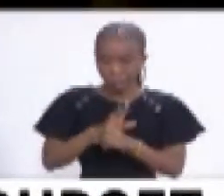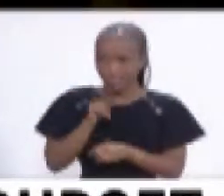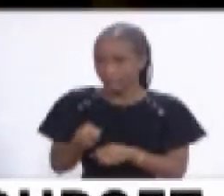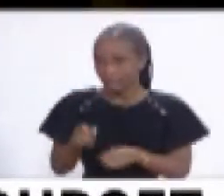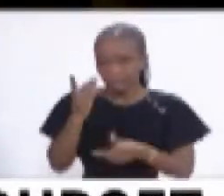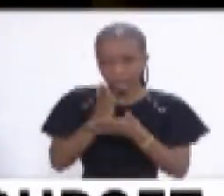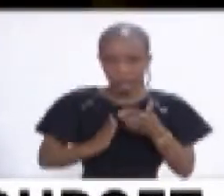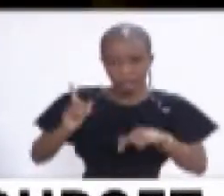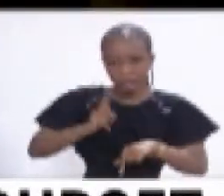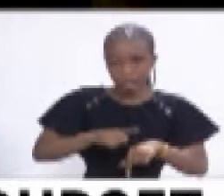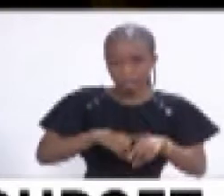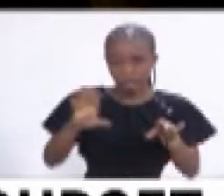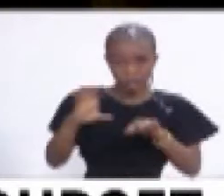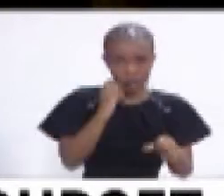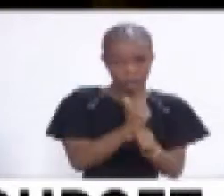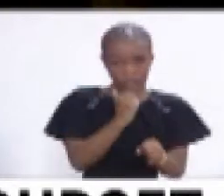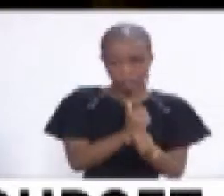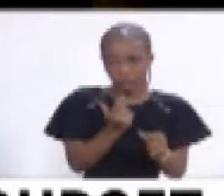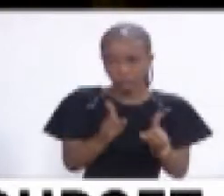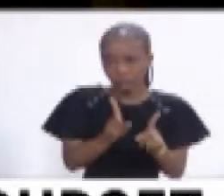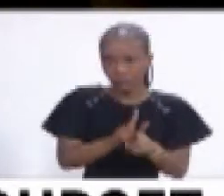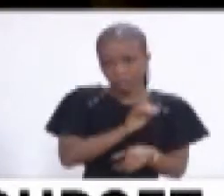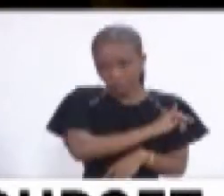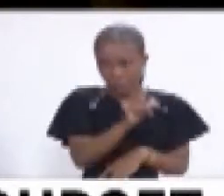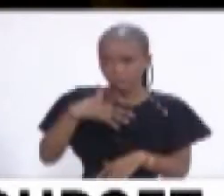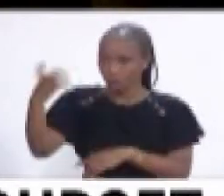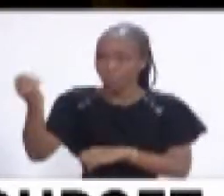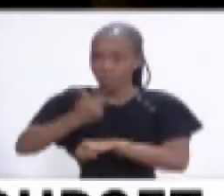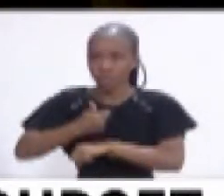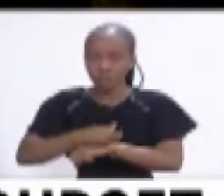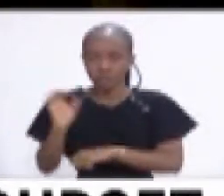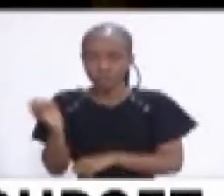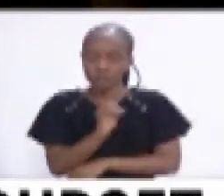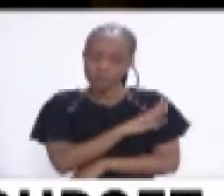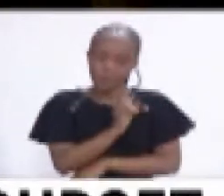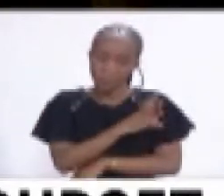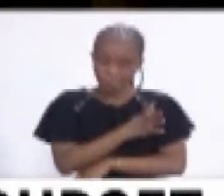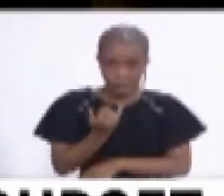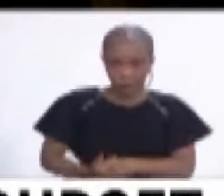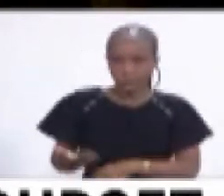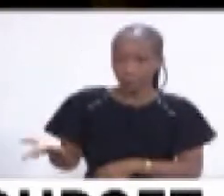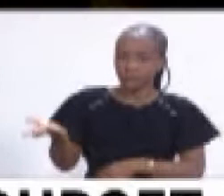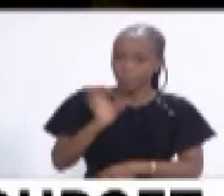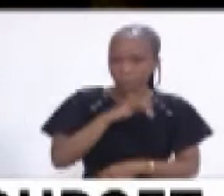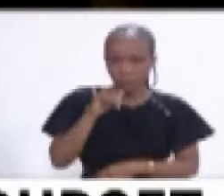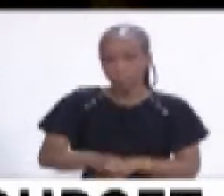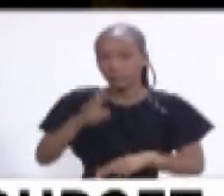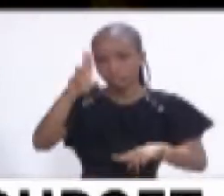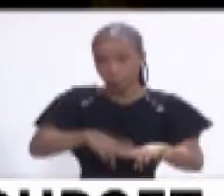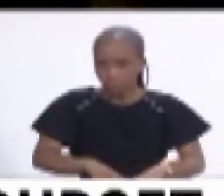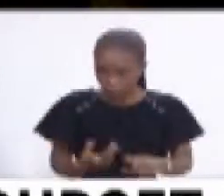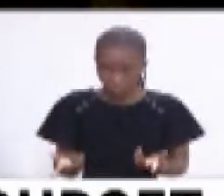kuna wakati nilikuwa nafanya kazi, sasa ikabidi hata hao Wahindi wameogopa. Sasa unarudi tu unakaa chini